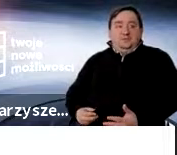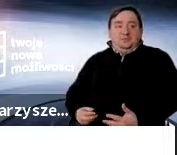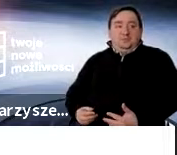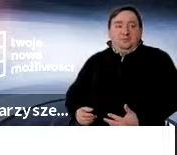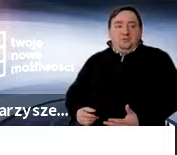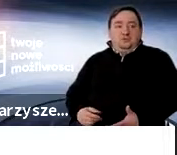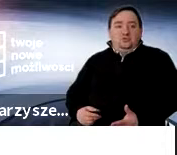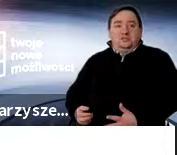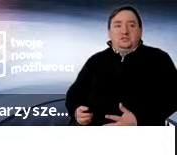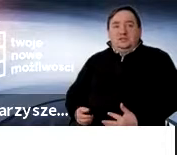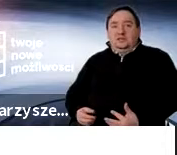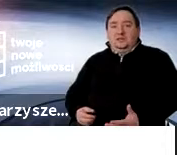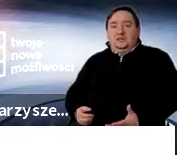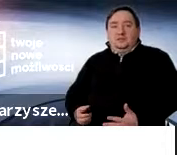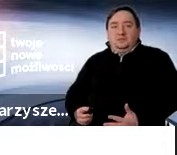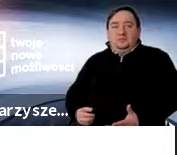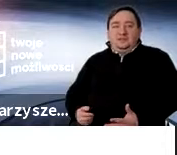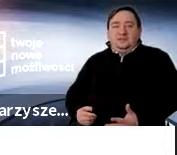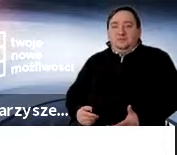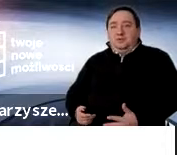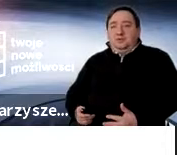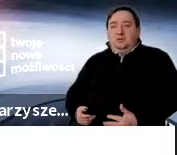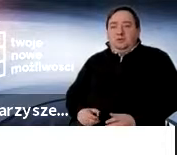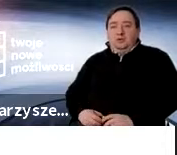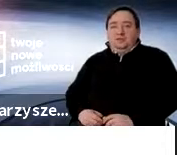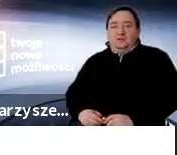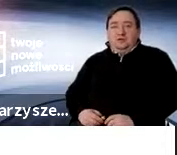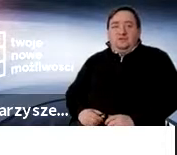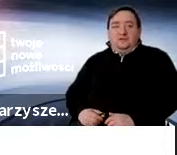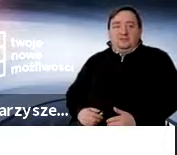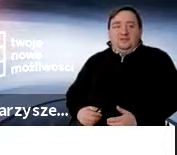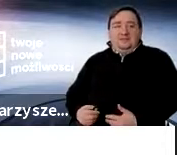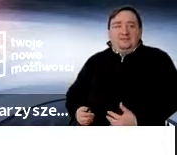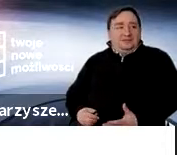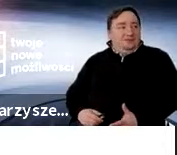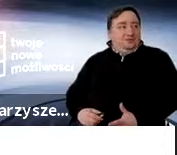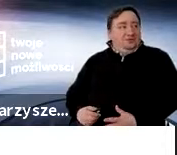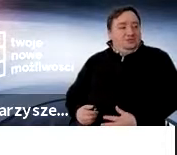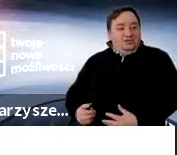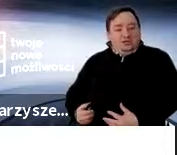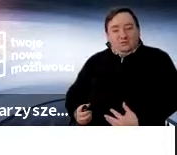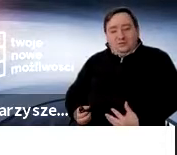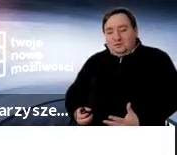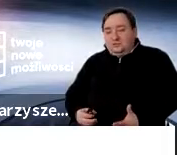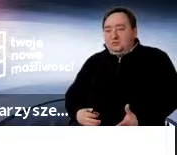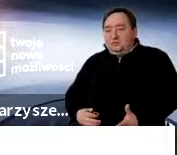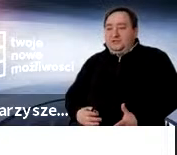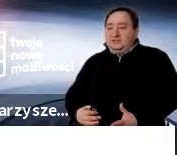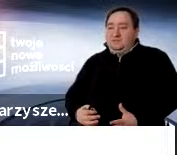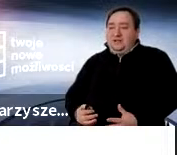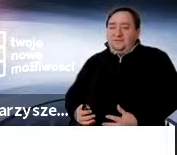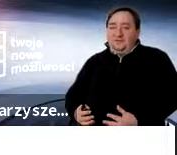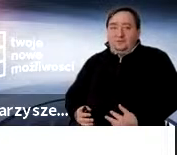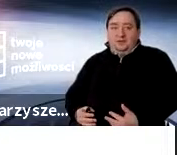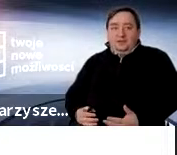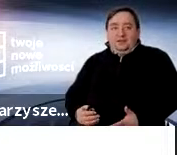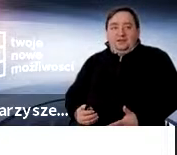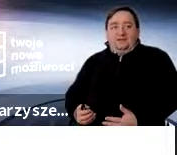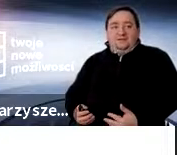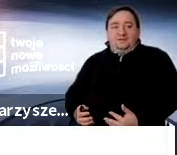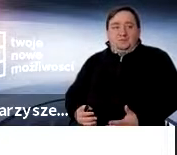poczyniliśmy dość duży taki, nazwałbym to, skok w naszej wiedzy technologicznej, umiejętności skorzystania z